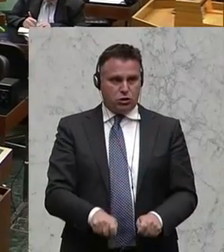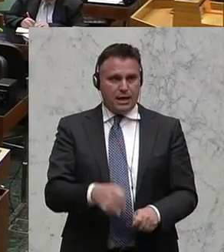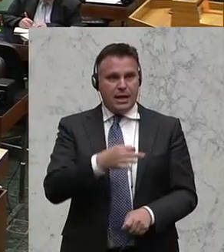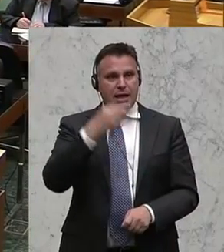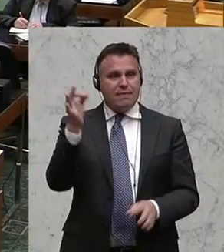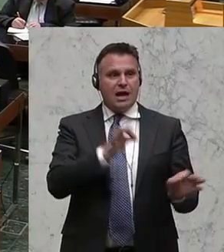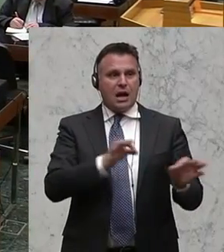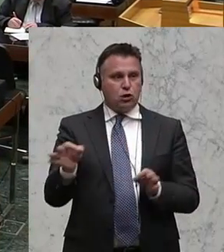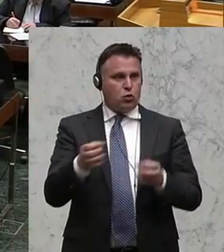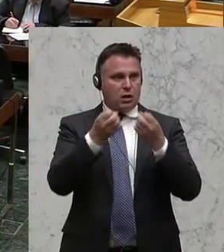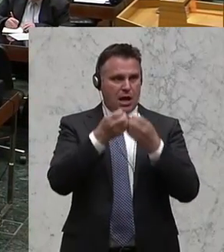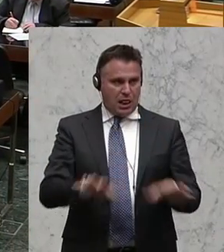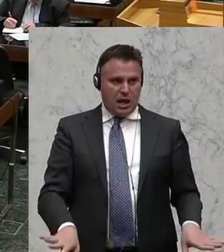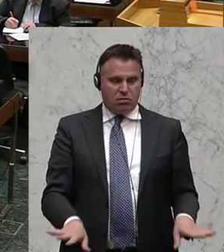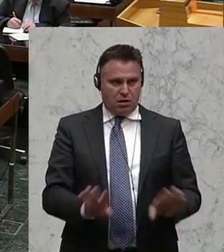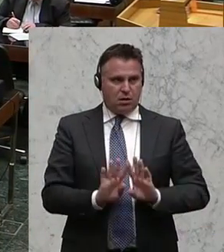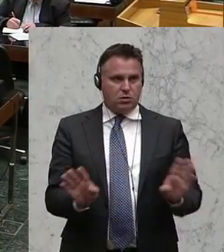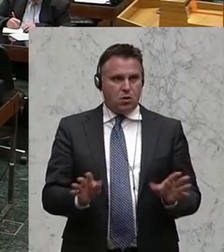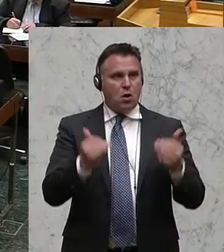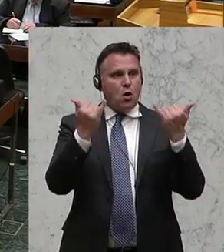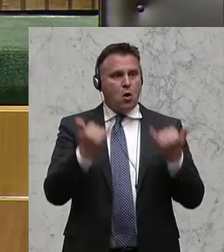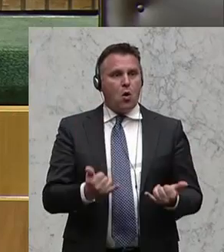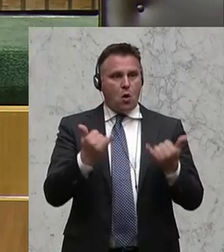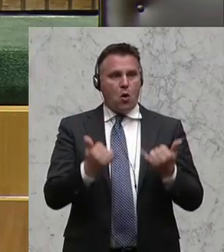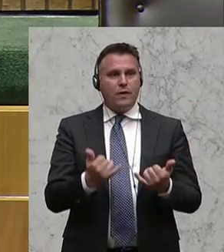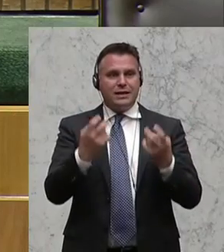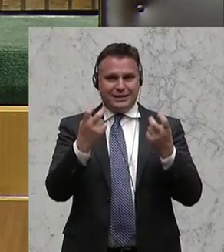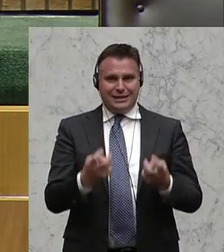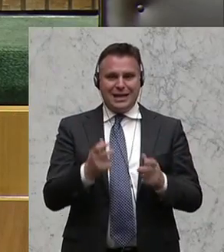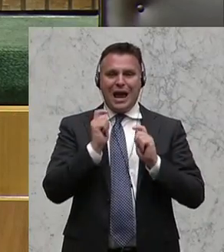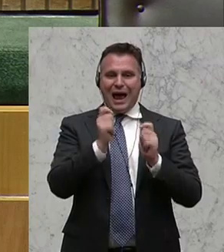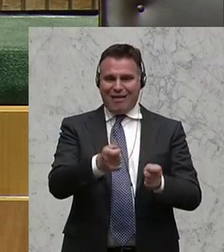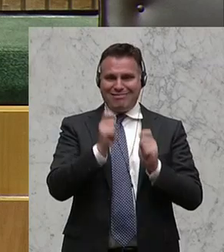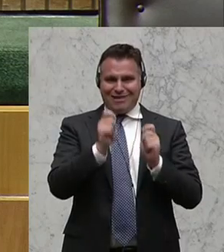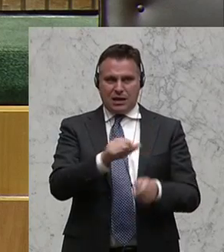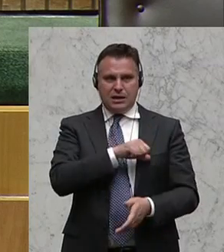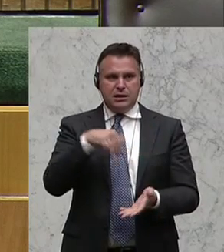Die Tagesordnung ist erschöpft. Ich gebe bekannt, dass in der heutigen Sitzung die selbstständigen Anträge